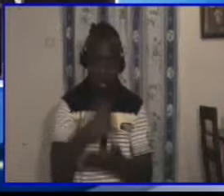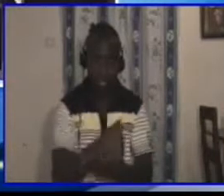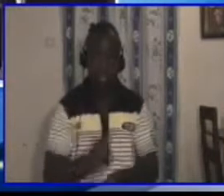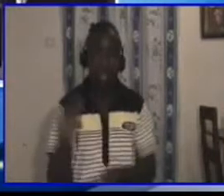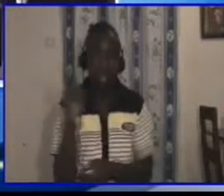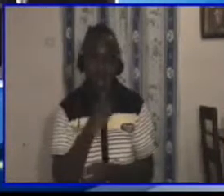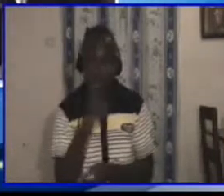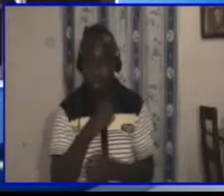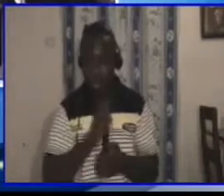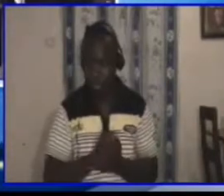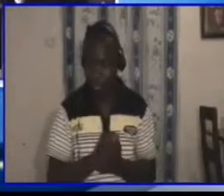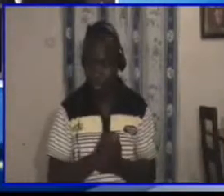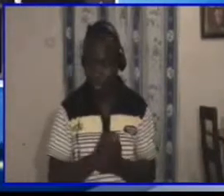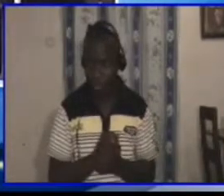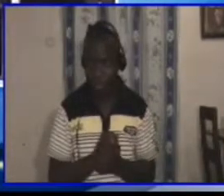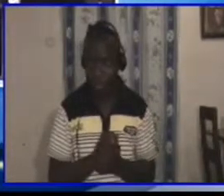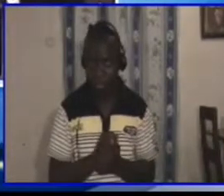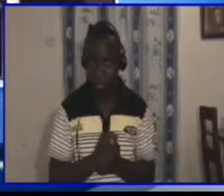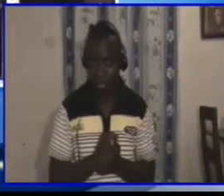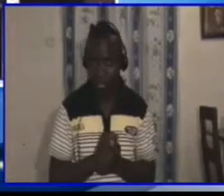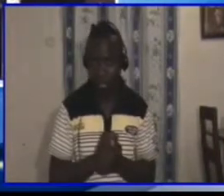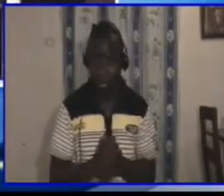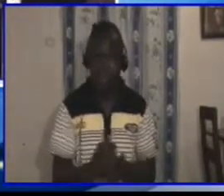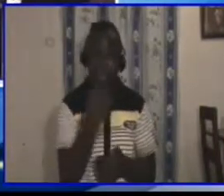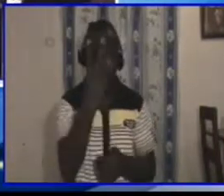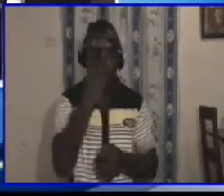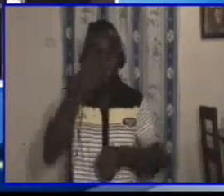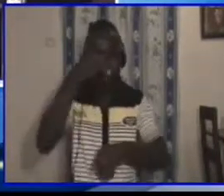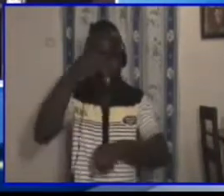accaduto nel tempo della fine